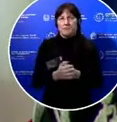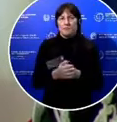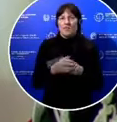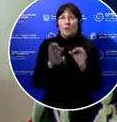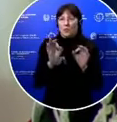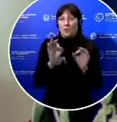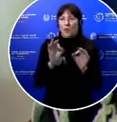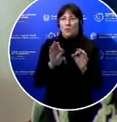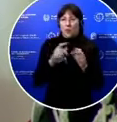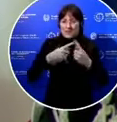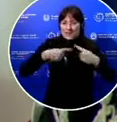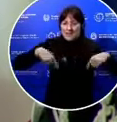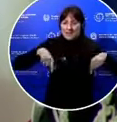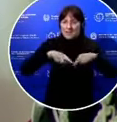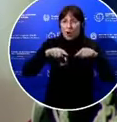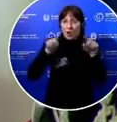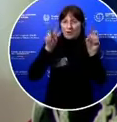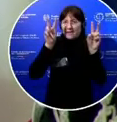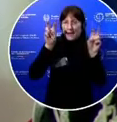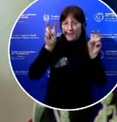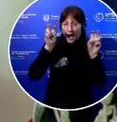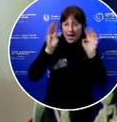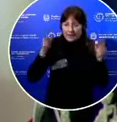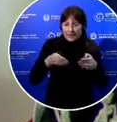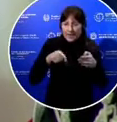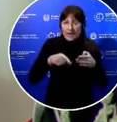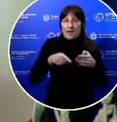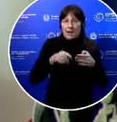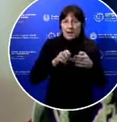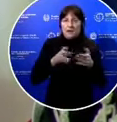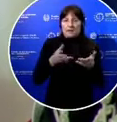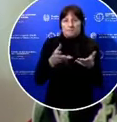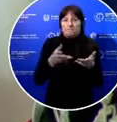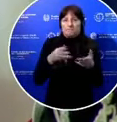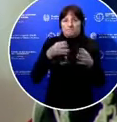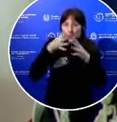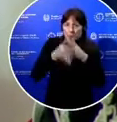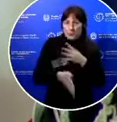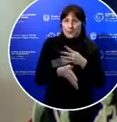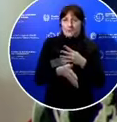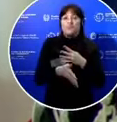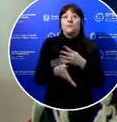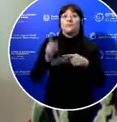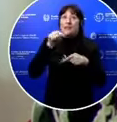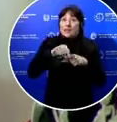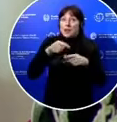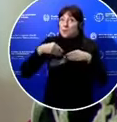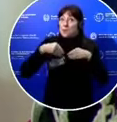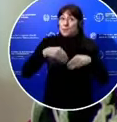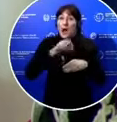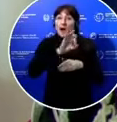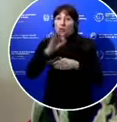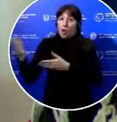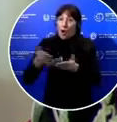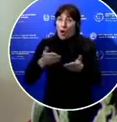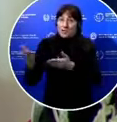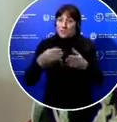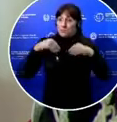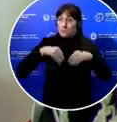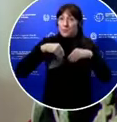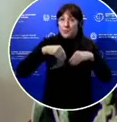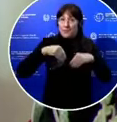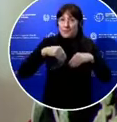tematiche, alle quali parteciperanno anche alcuni ospiti che con il loro punto di vista, la loro